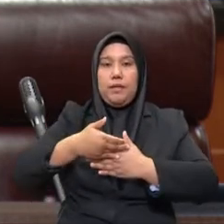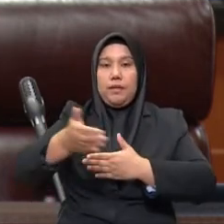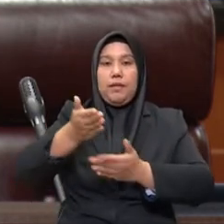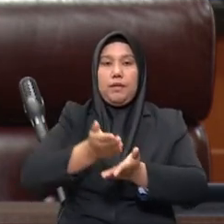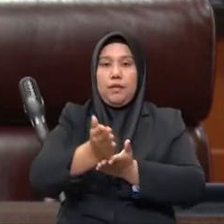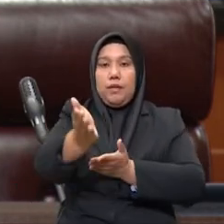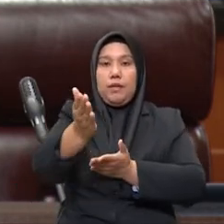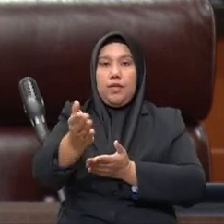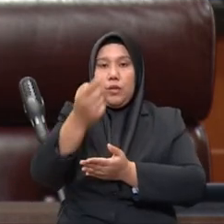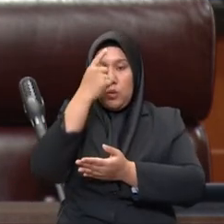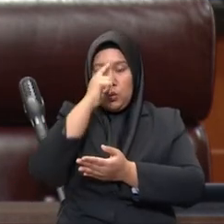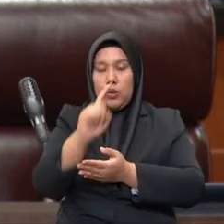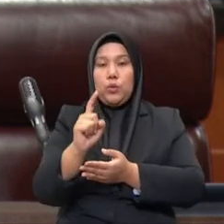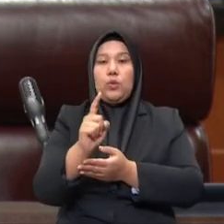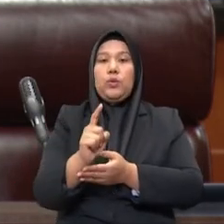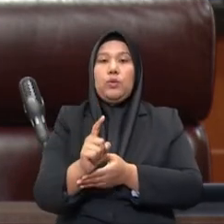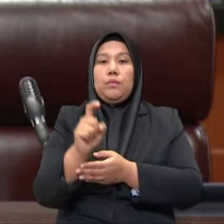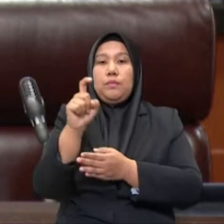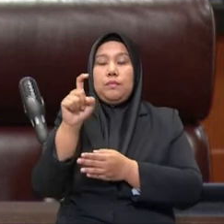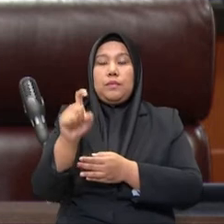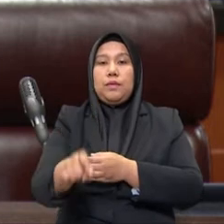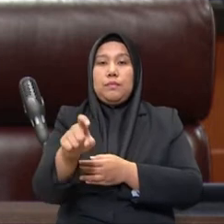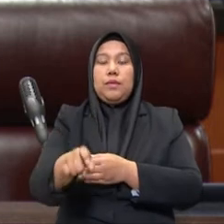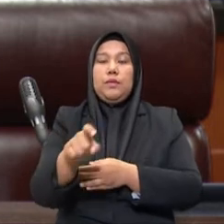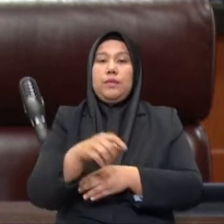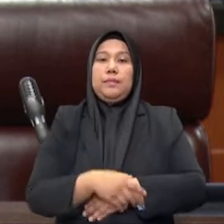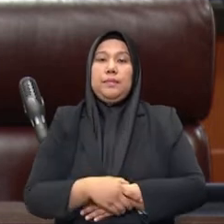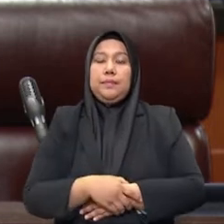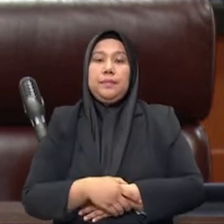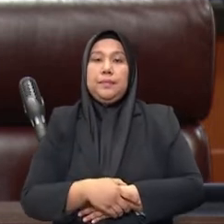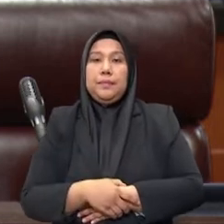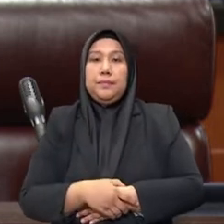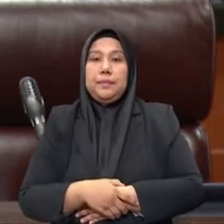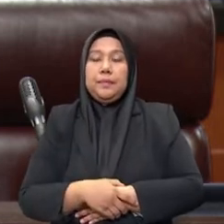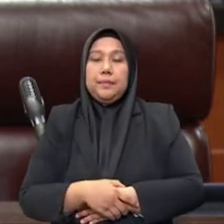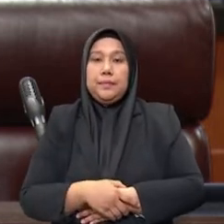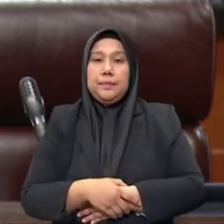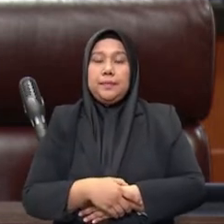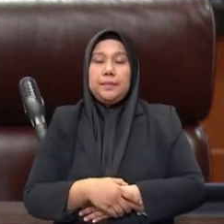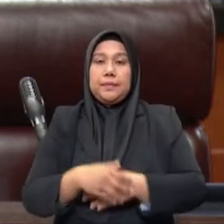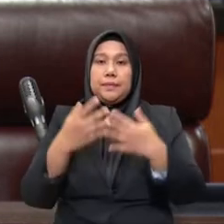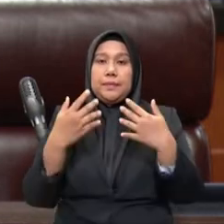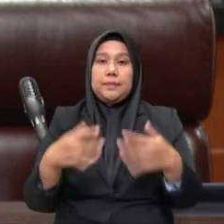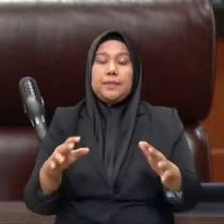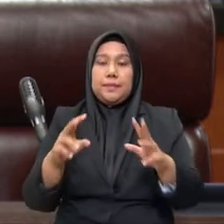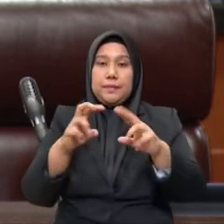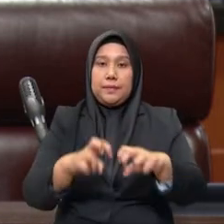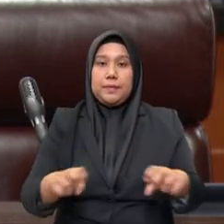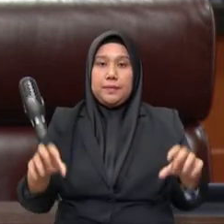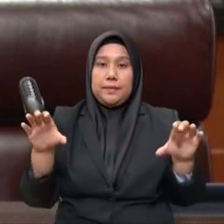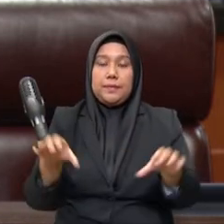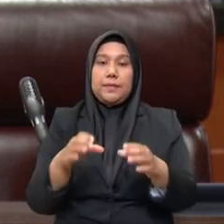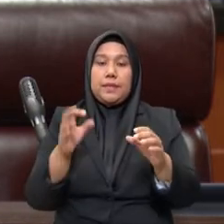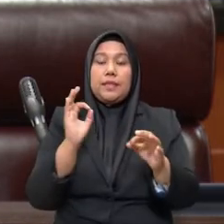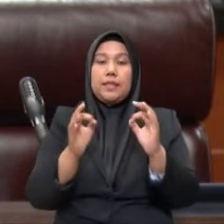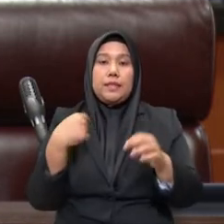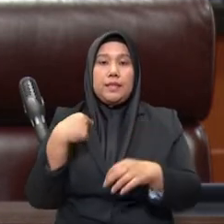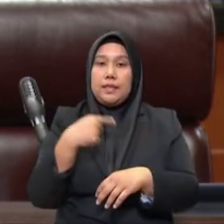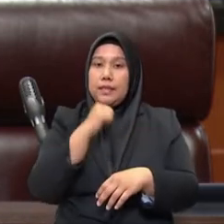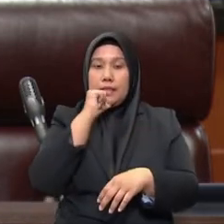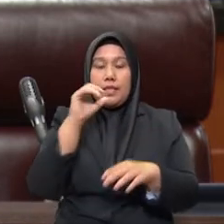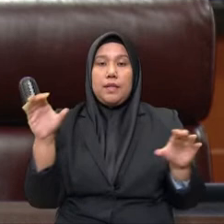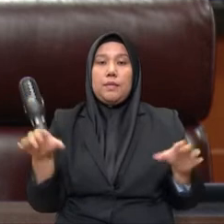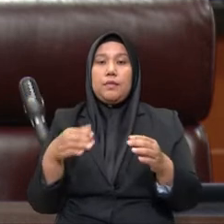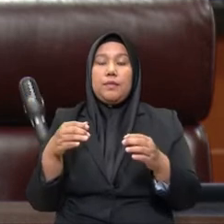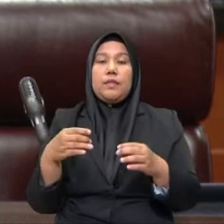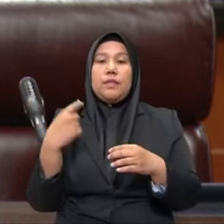untuk menampung keperluan-keperluan. Jadi ini yang kita setelah kajian dibuat, memang kalau kita tidak buat sesuatu